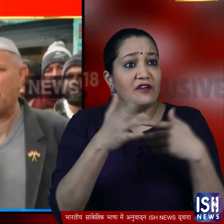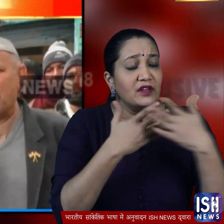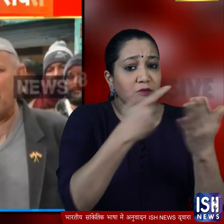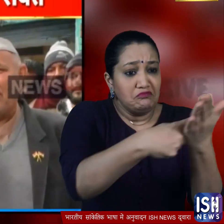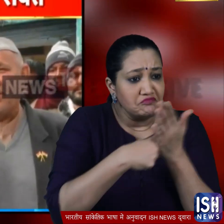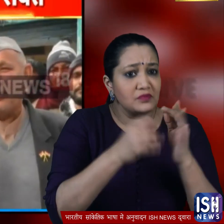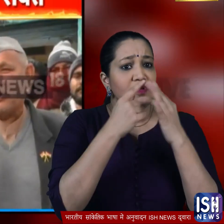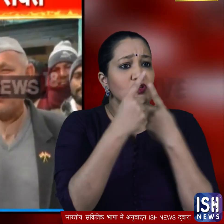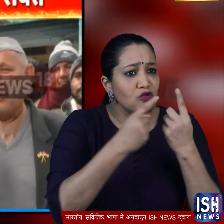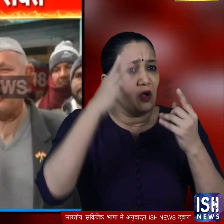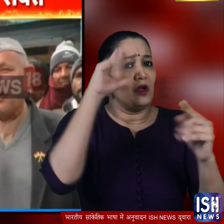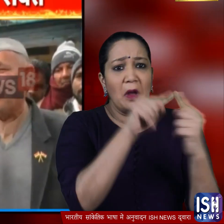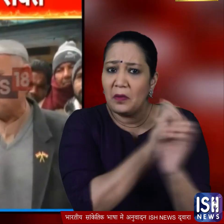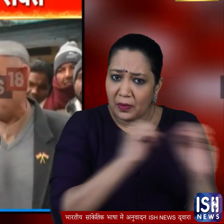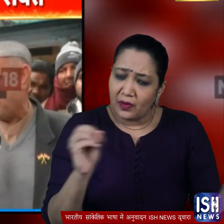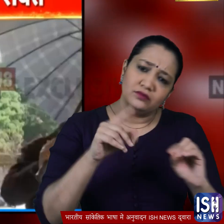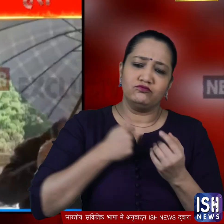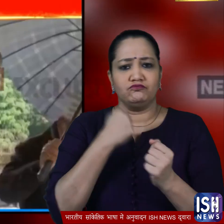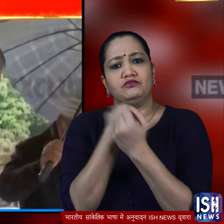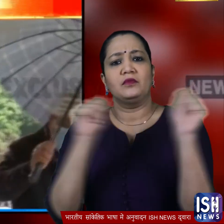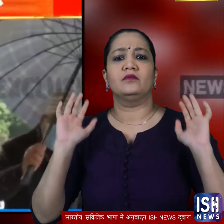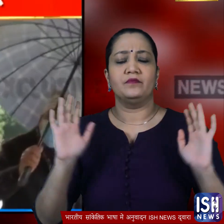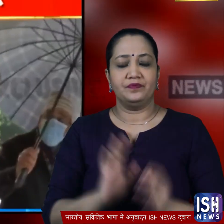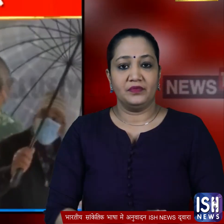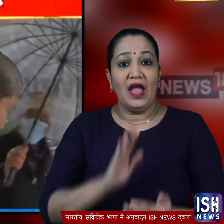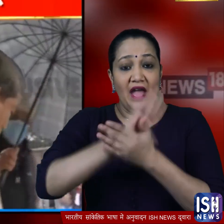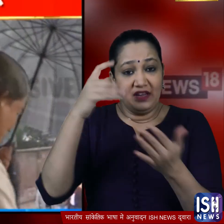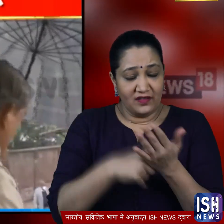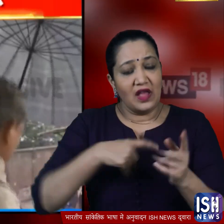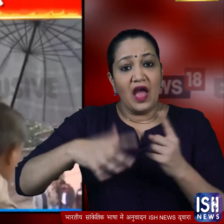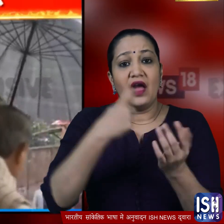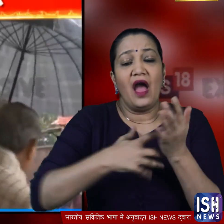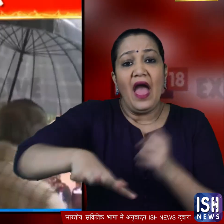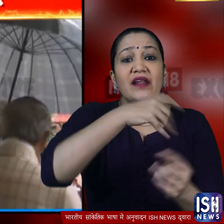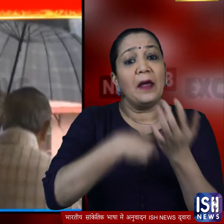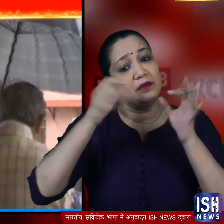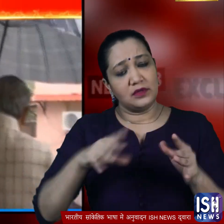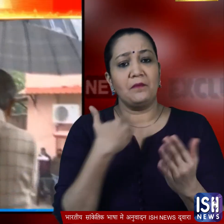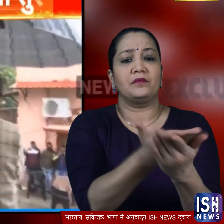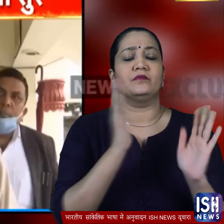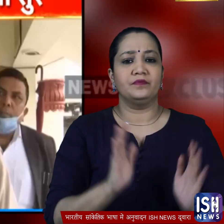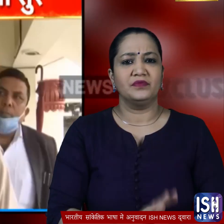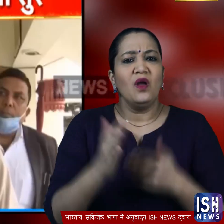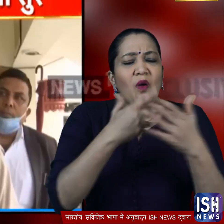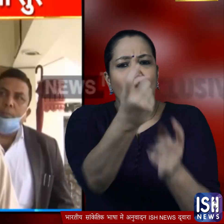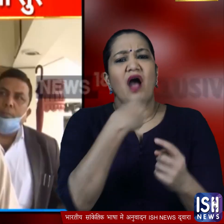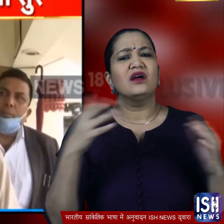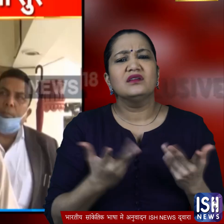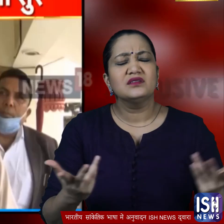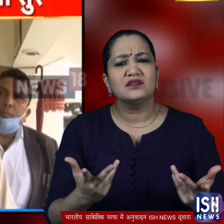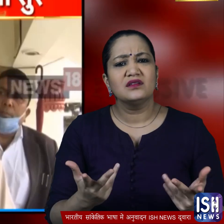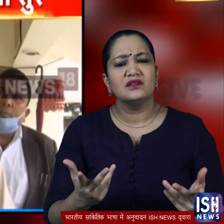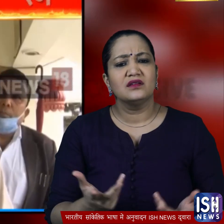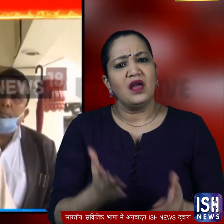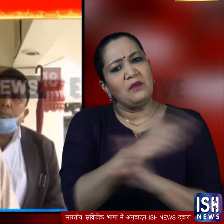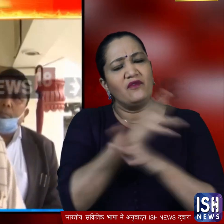कोई सम्मानजनक सहमति नहीं होती है। वहीं हरीश रावत ने साफ किया कि वो रामनगर सीट से ही मैदान में उतरेंगे। ये सवाल क्यों उठाया जा